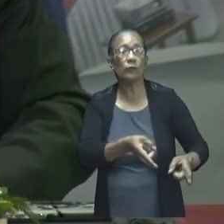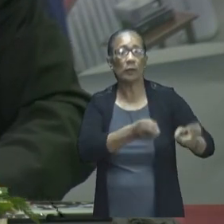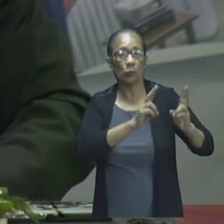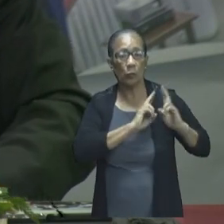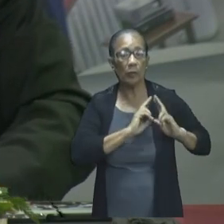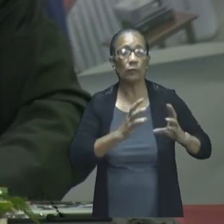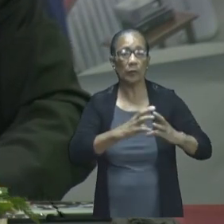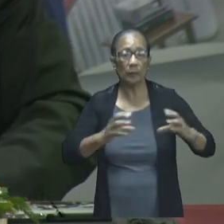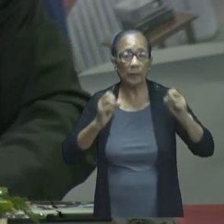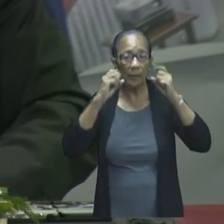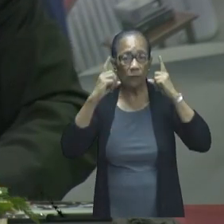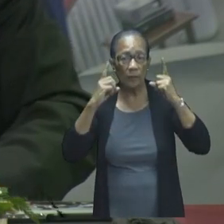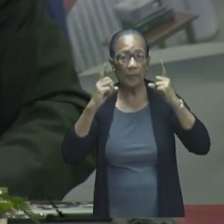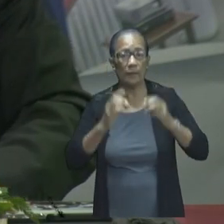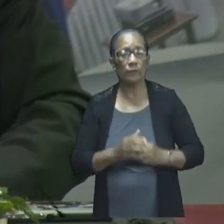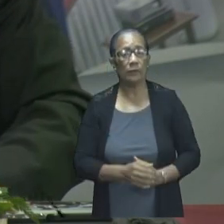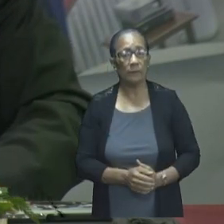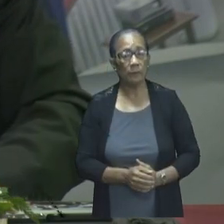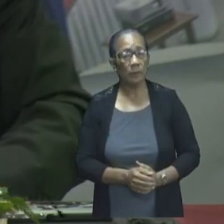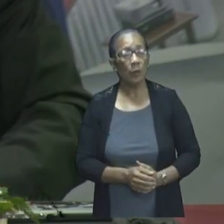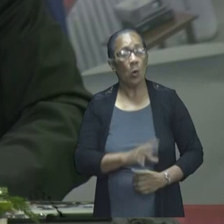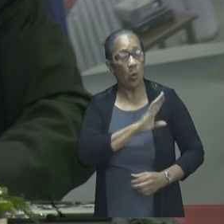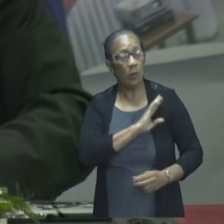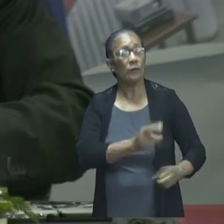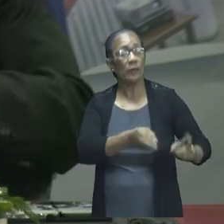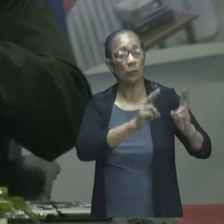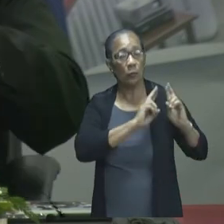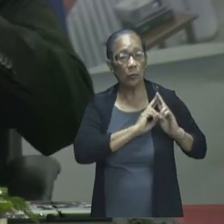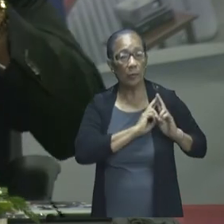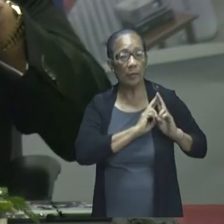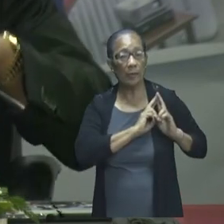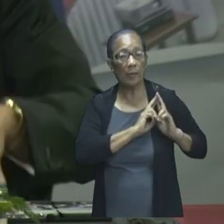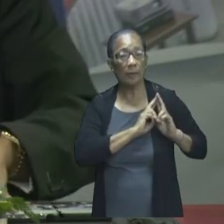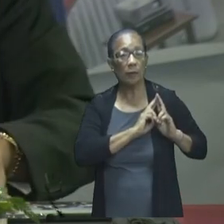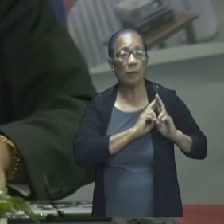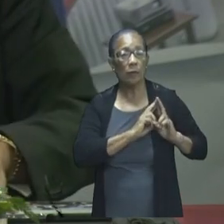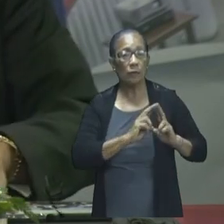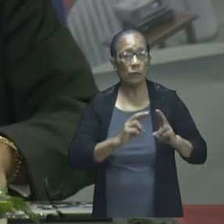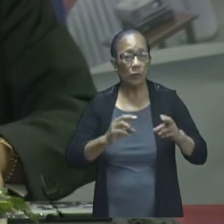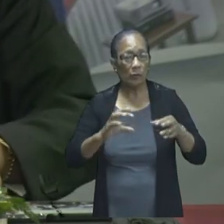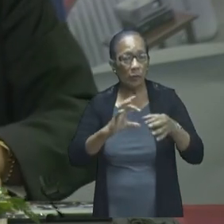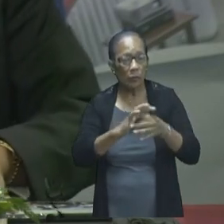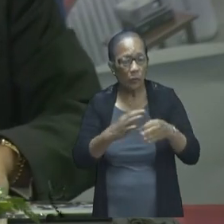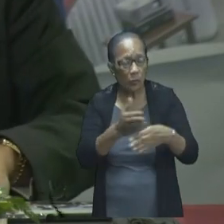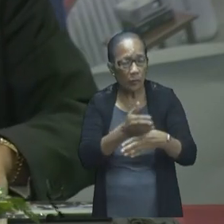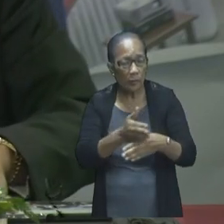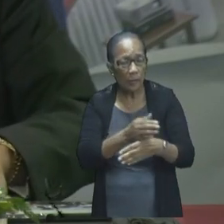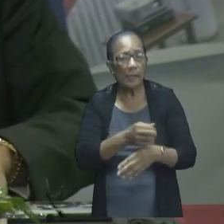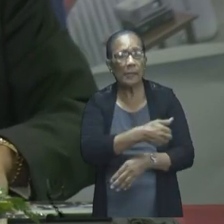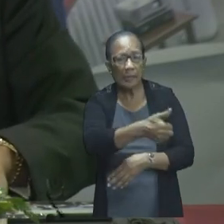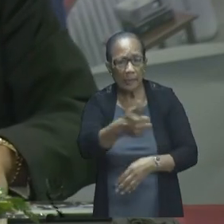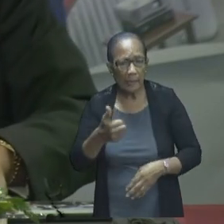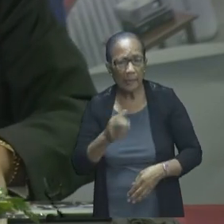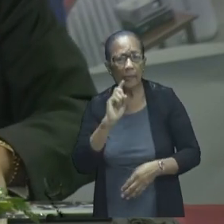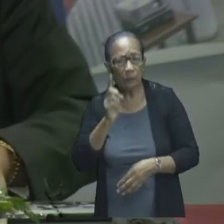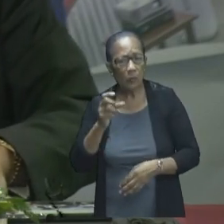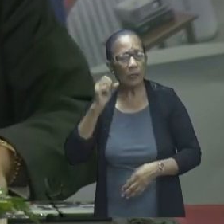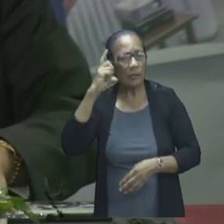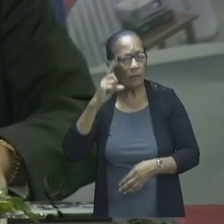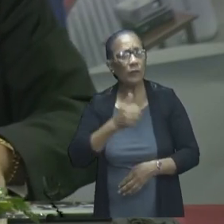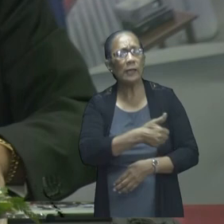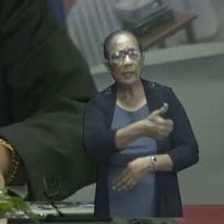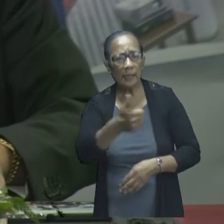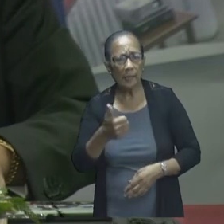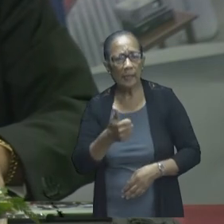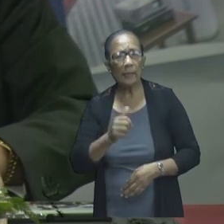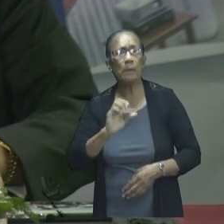bedrijfsleven daar vandaag een stuk in verantwoordelijkheid ook van die tussenschakels iedereen mag in living hebben iedere marktplein beetje